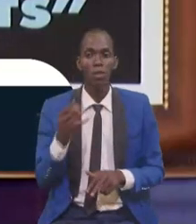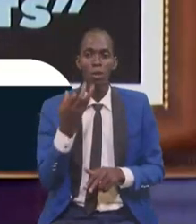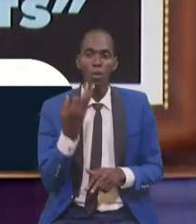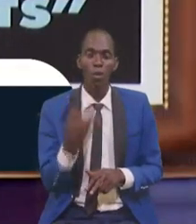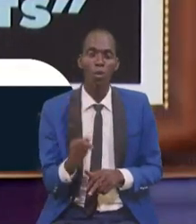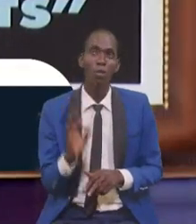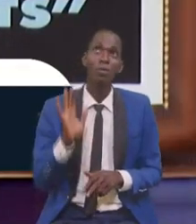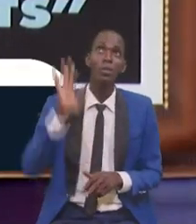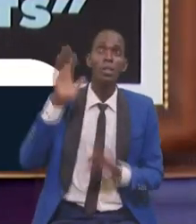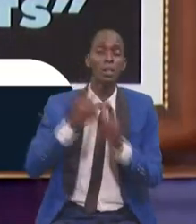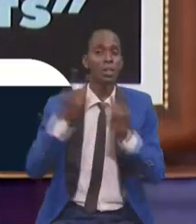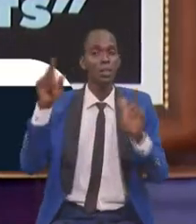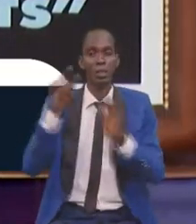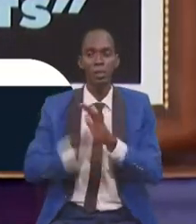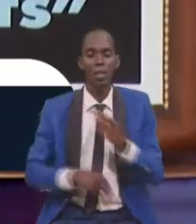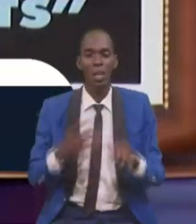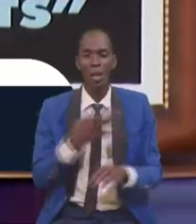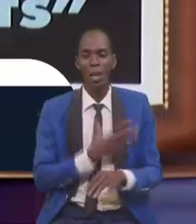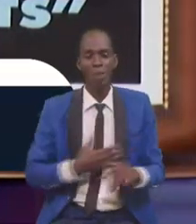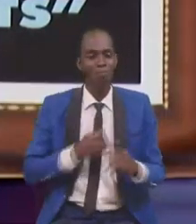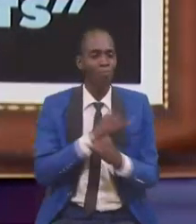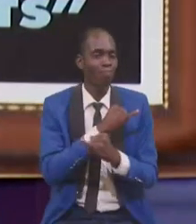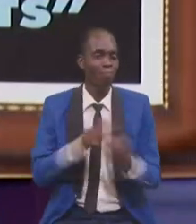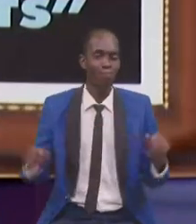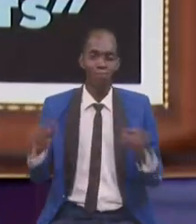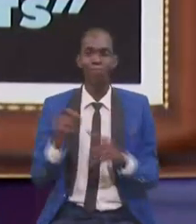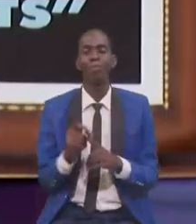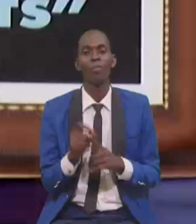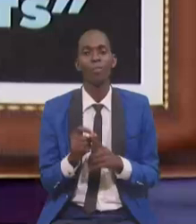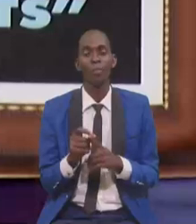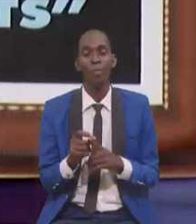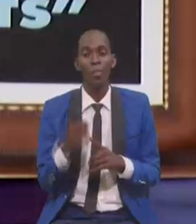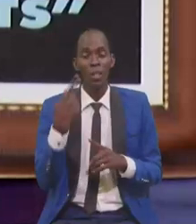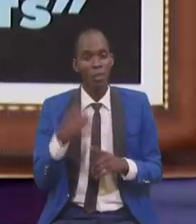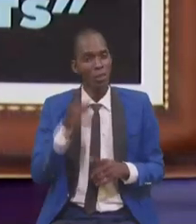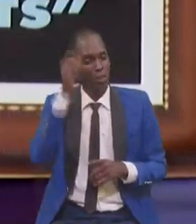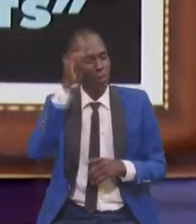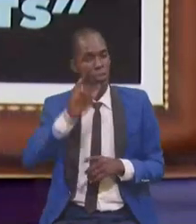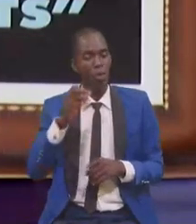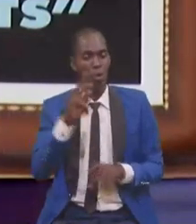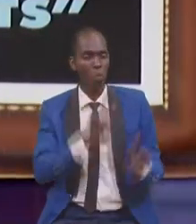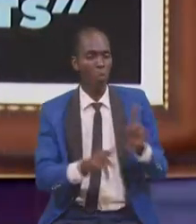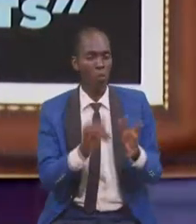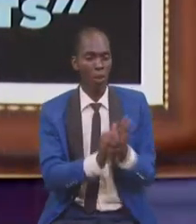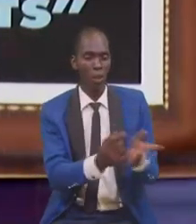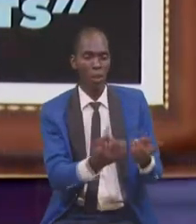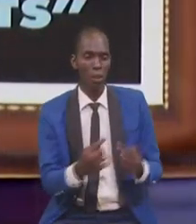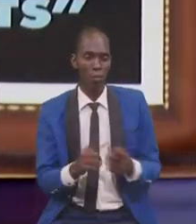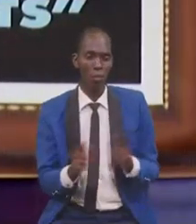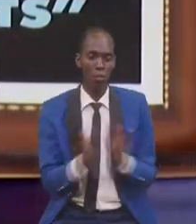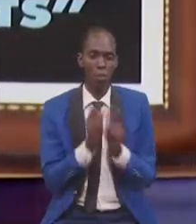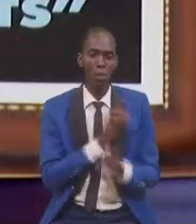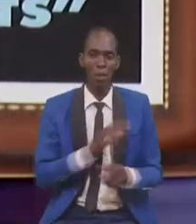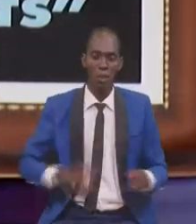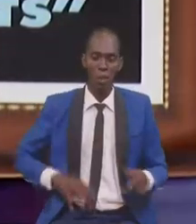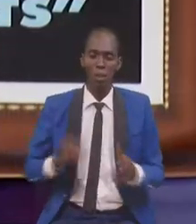perception de sa grandeur. La perception des gens qui sont venus à Christ, des gens